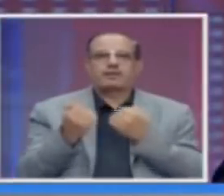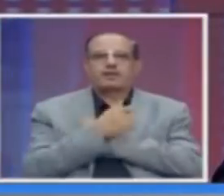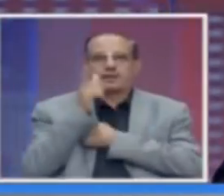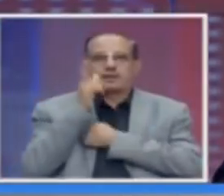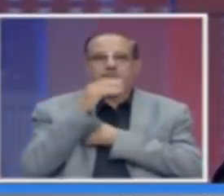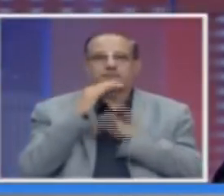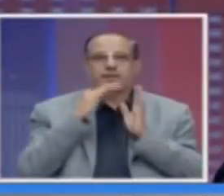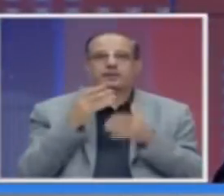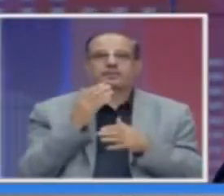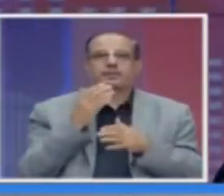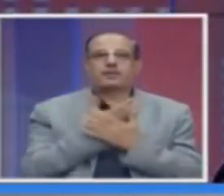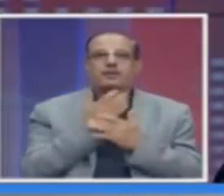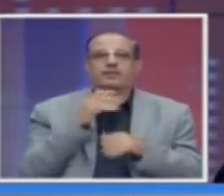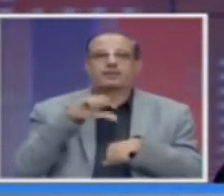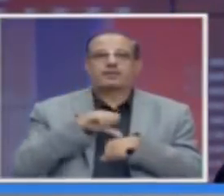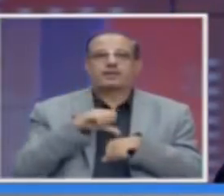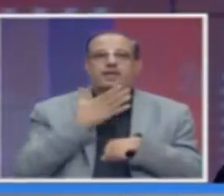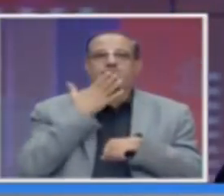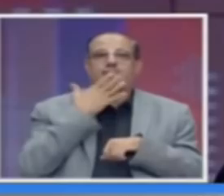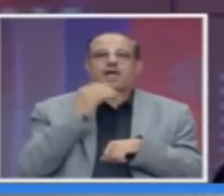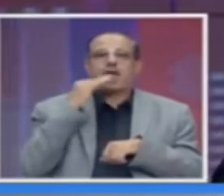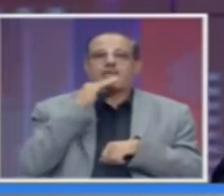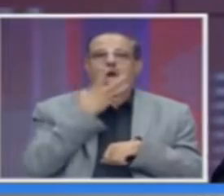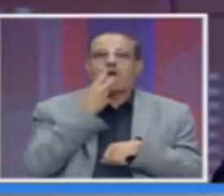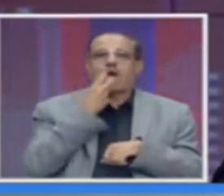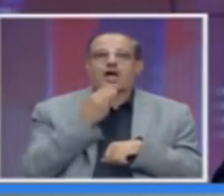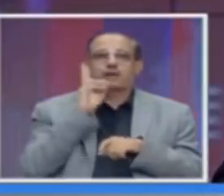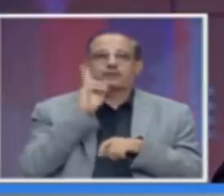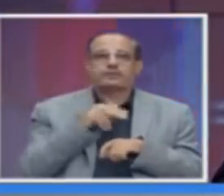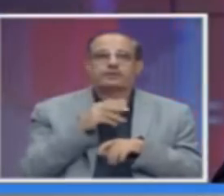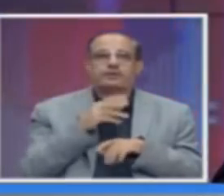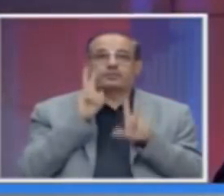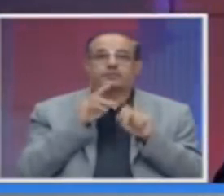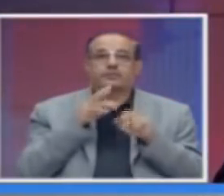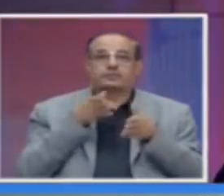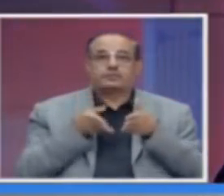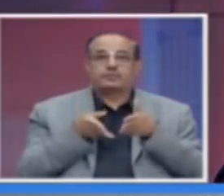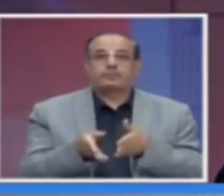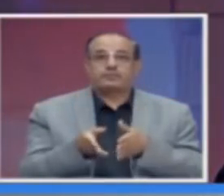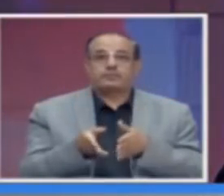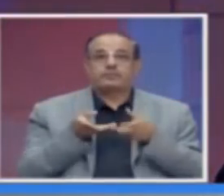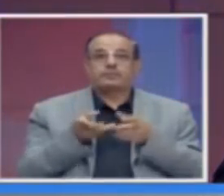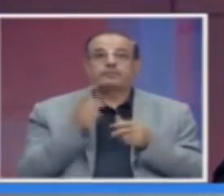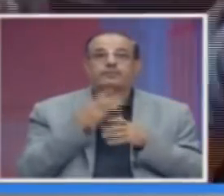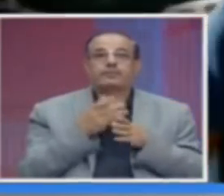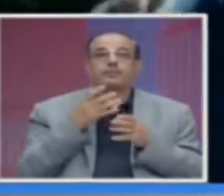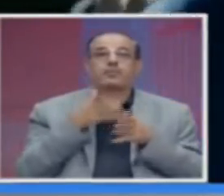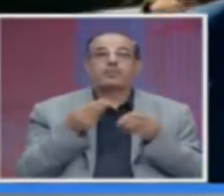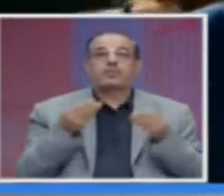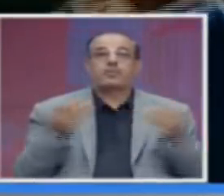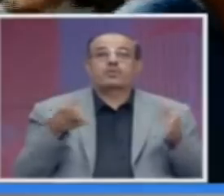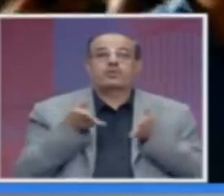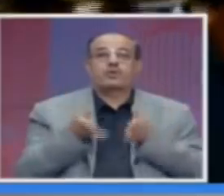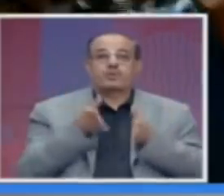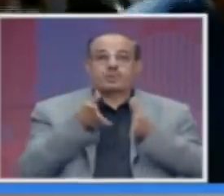حفائر البعثة الأثرية المصرية العاملة بمنطقة آثار سقارة، والتي أسفرت عن الكشف عن آبار جديدة مدفون بها عدد